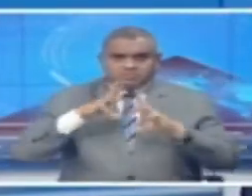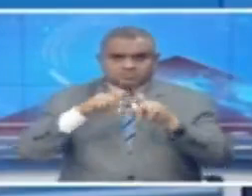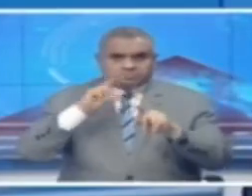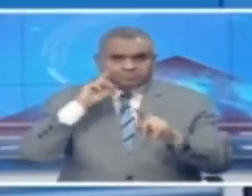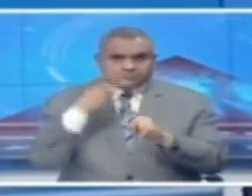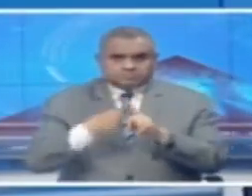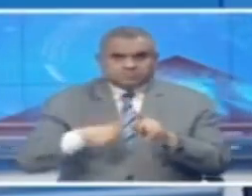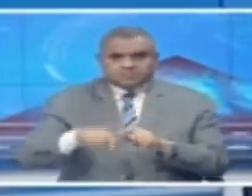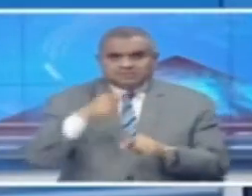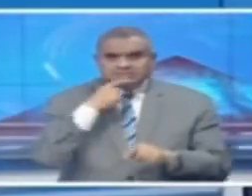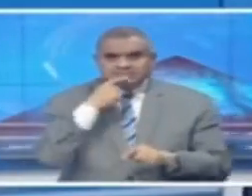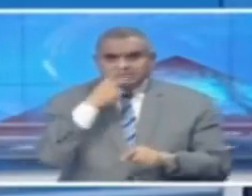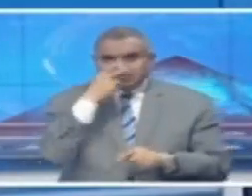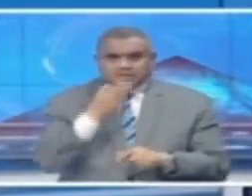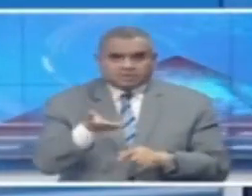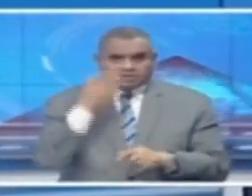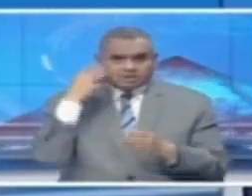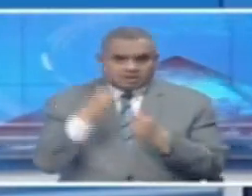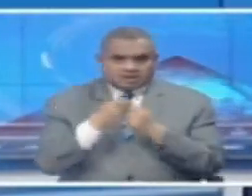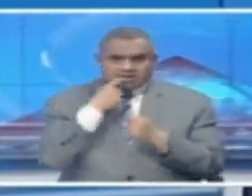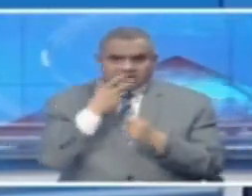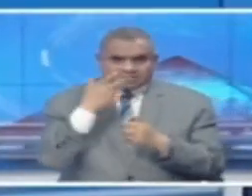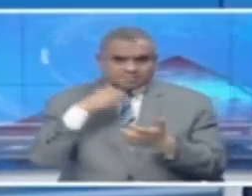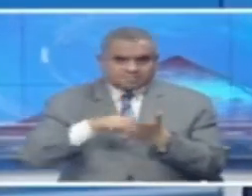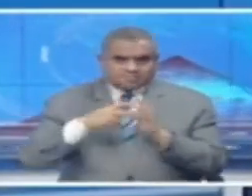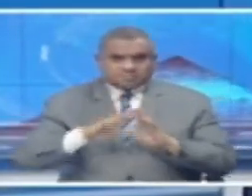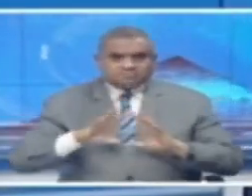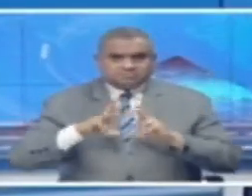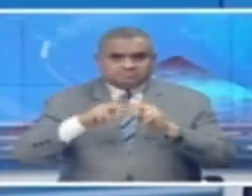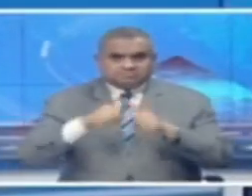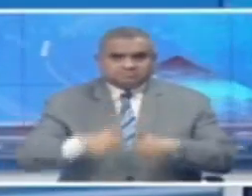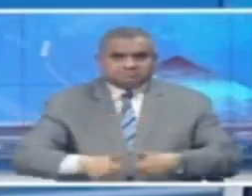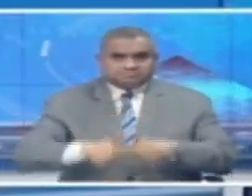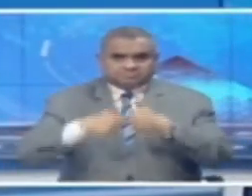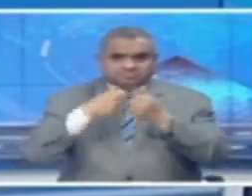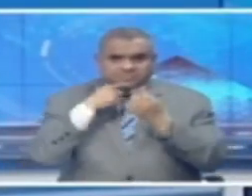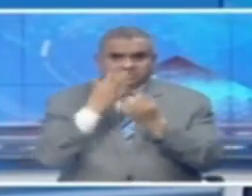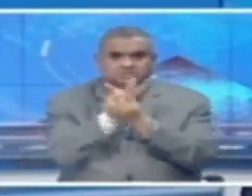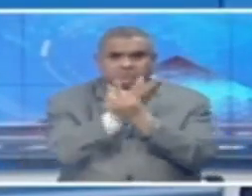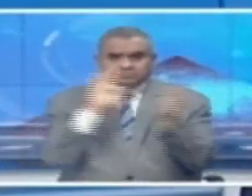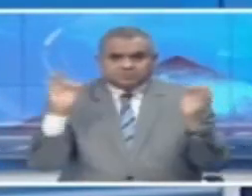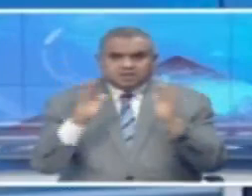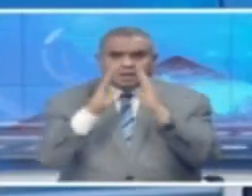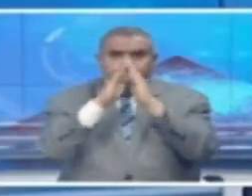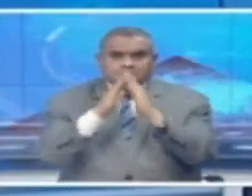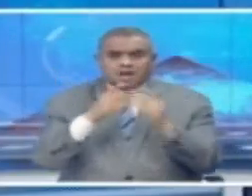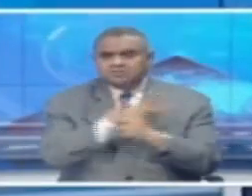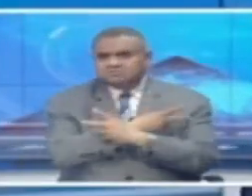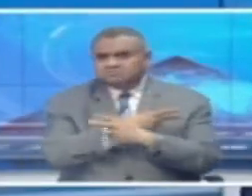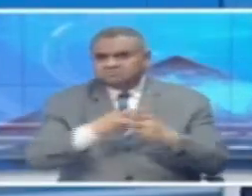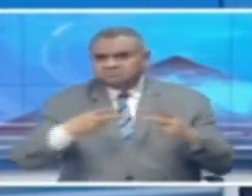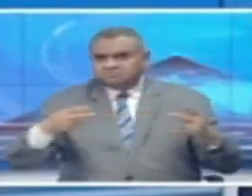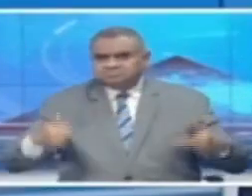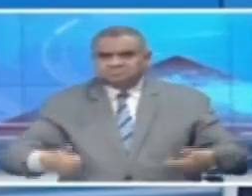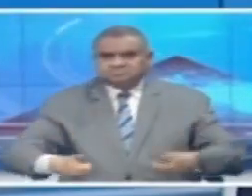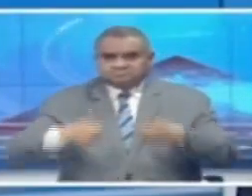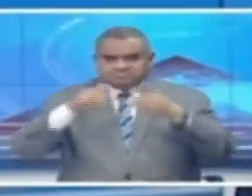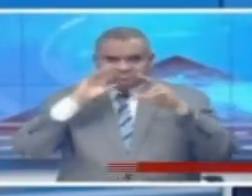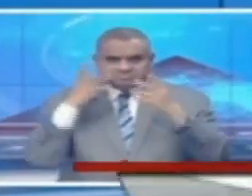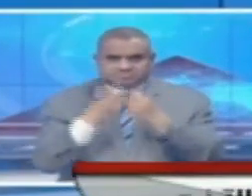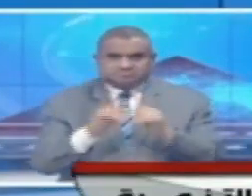التنمية، حيث شهدت خلال السنوات القليلة الماضية طفرة تنموية هائلة شملت ربوع الجمهورية.